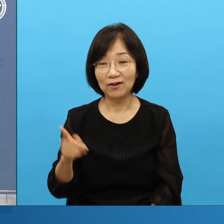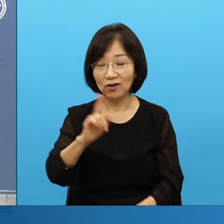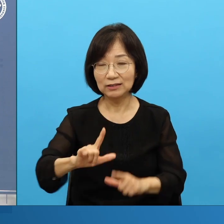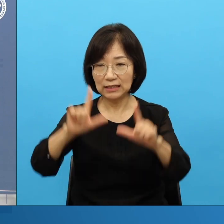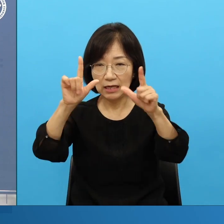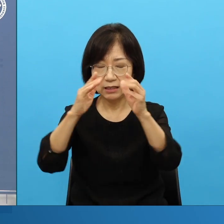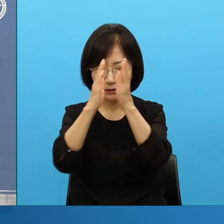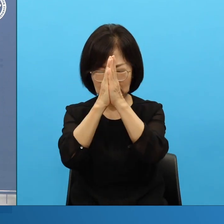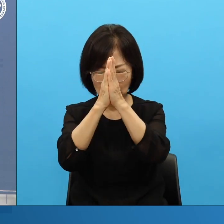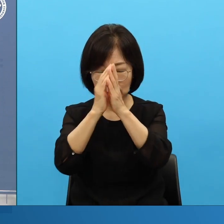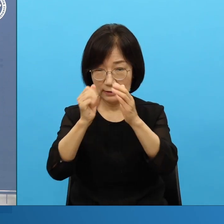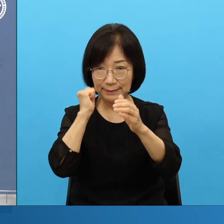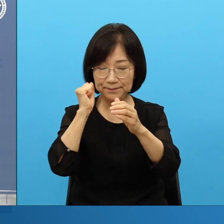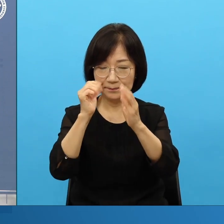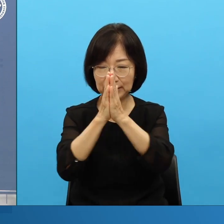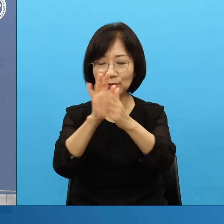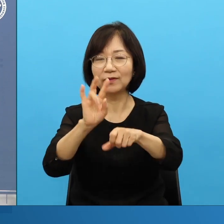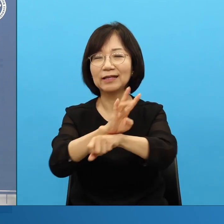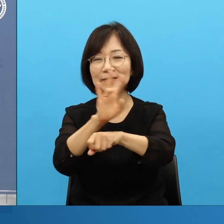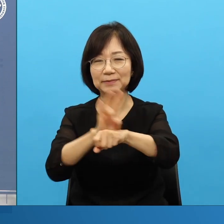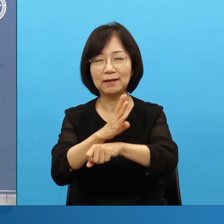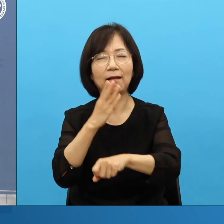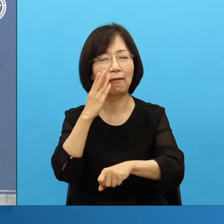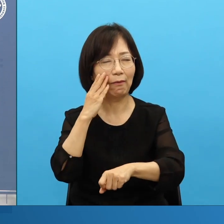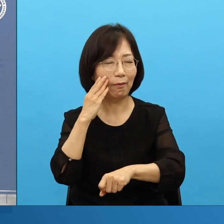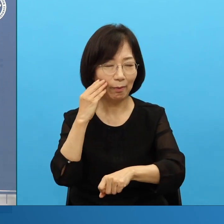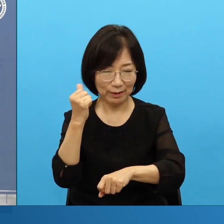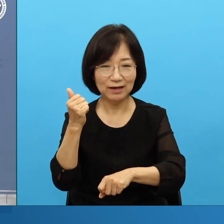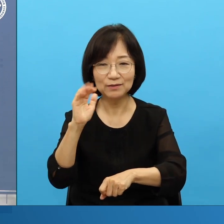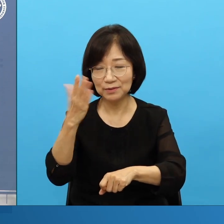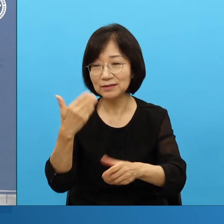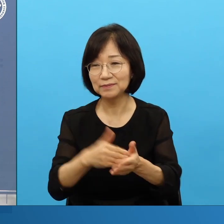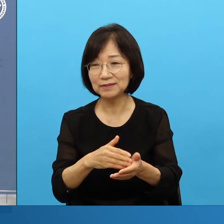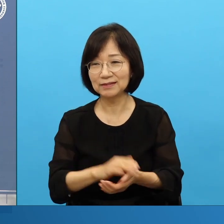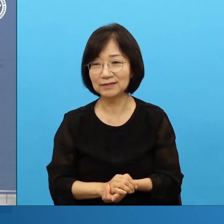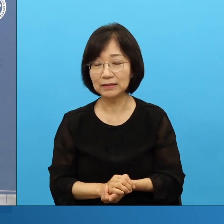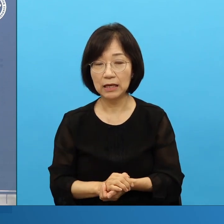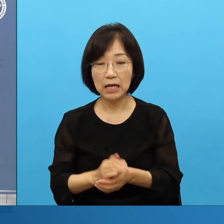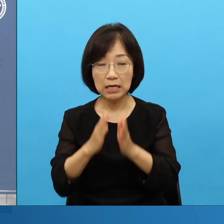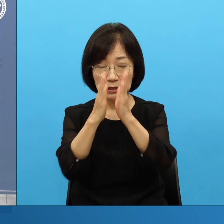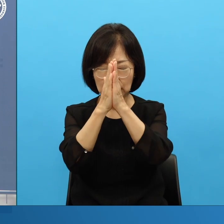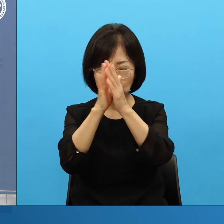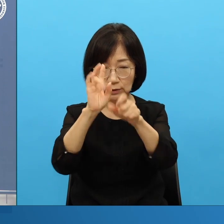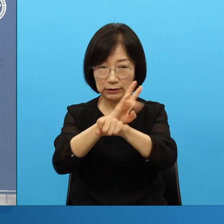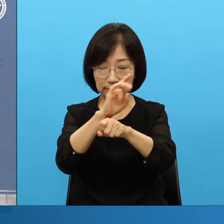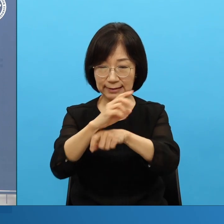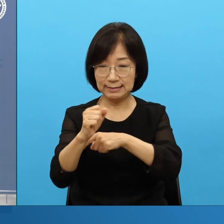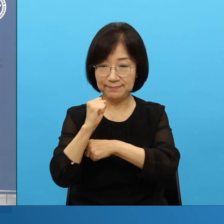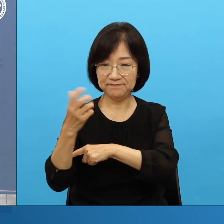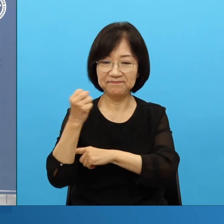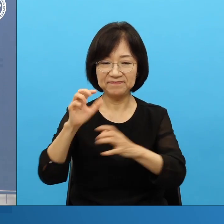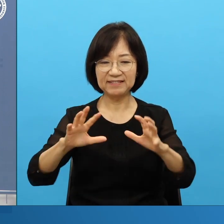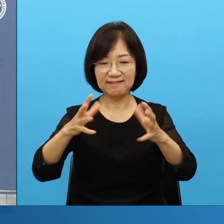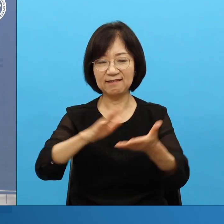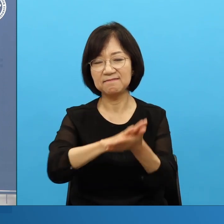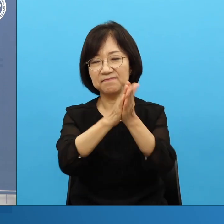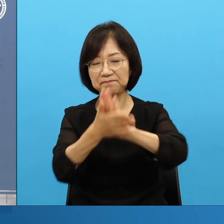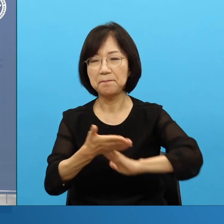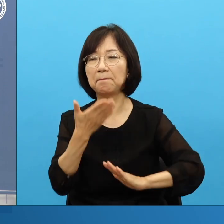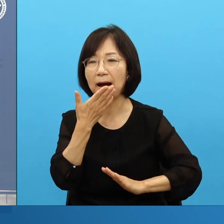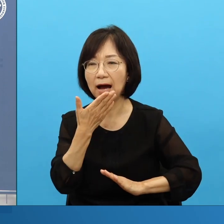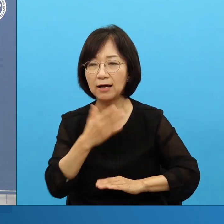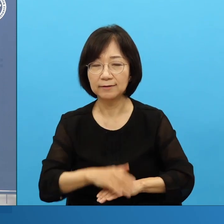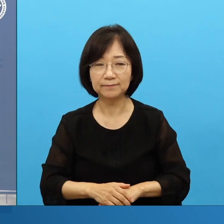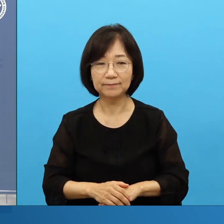Then one day 24 hours to 이러면 pray for 세상 them. 바꿉니다. That's when change in the 오늘 world can 언약 take 탁 place. 잡고 가세요. So today may you go out holding onto this